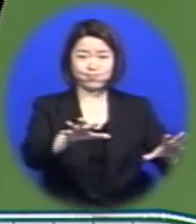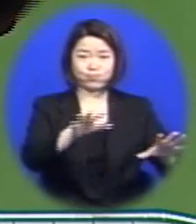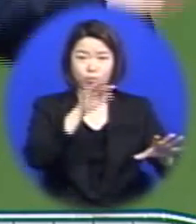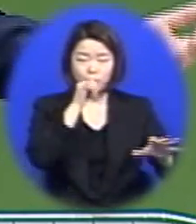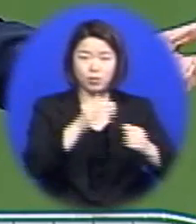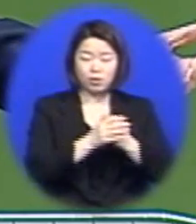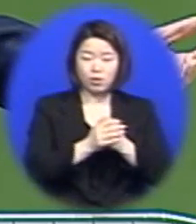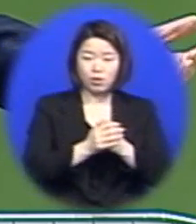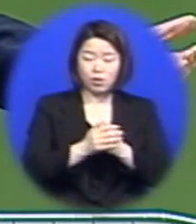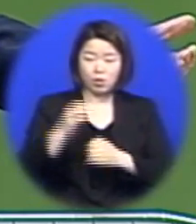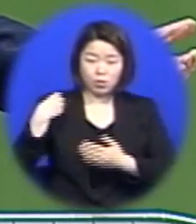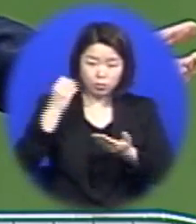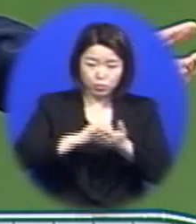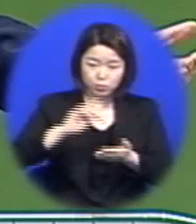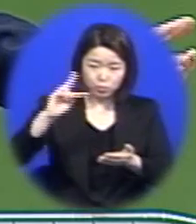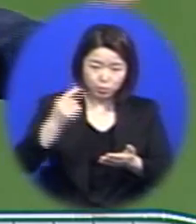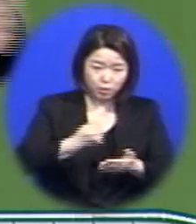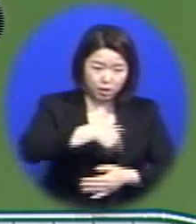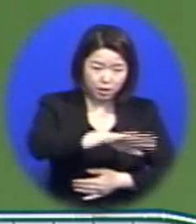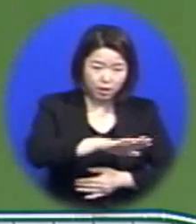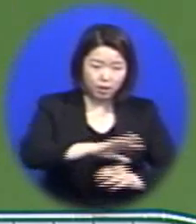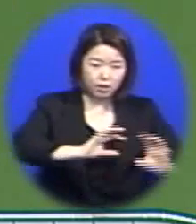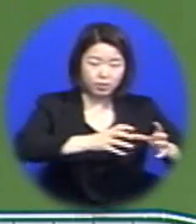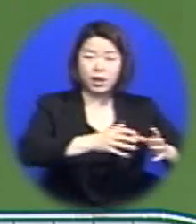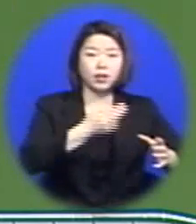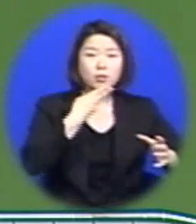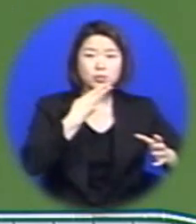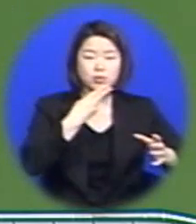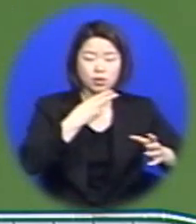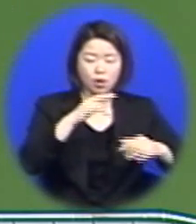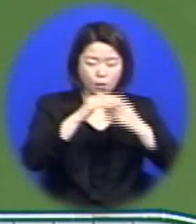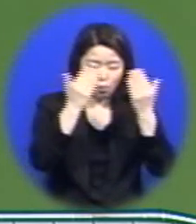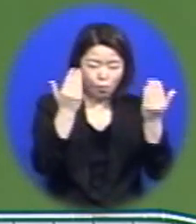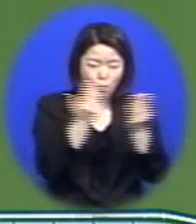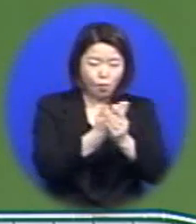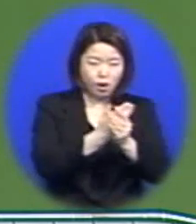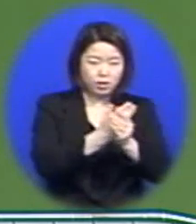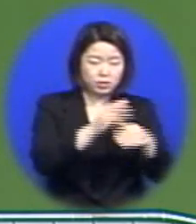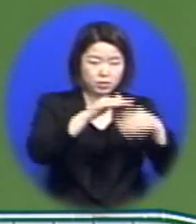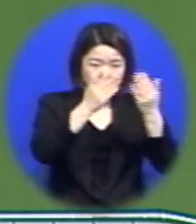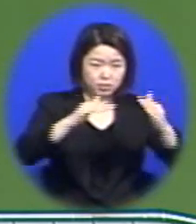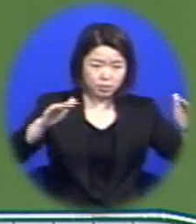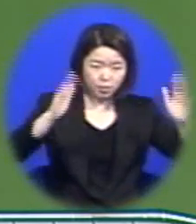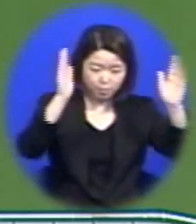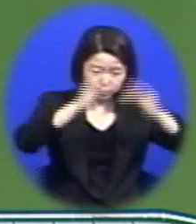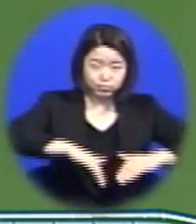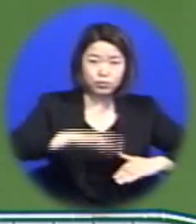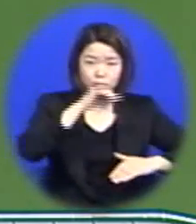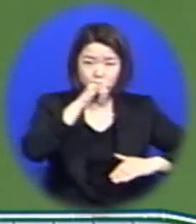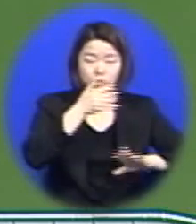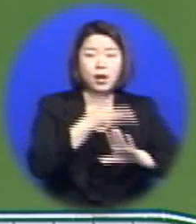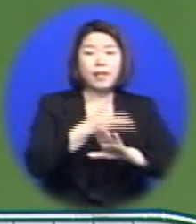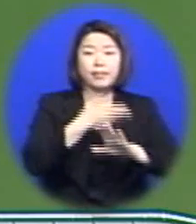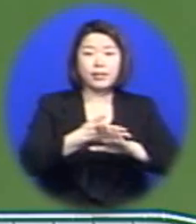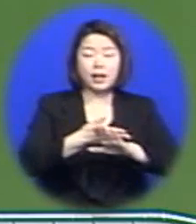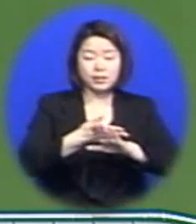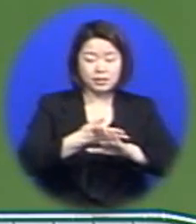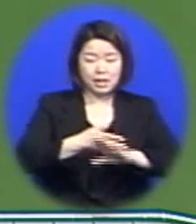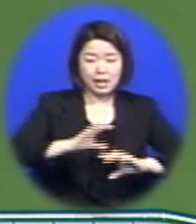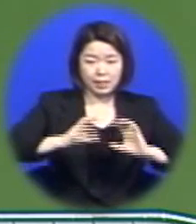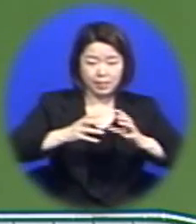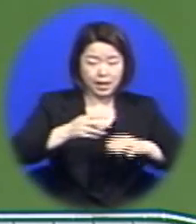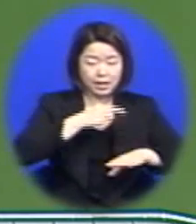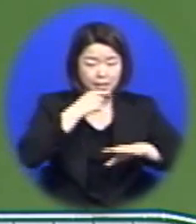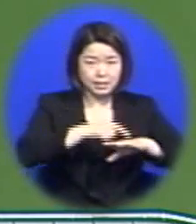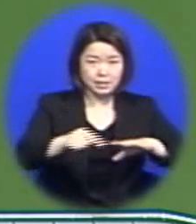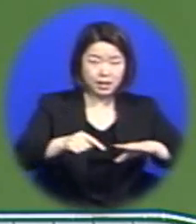돌아갈 고국이 없어요 완전히 성벽도 다 무너지고 거기는 이방 다른 이민족들을 노략질